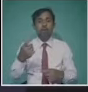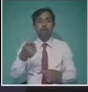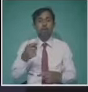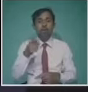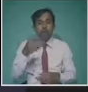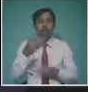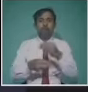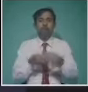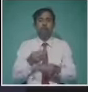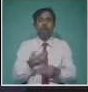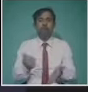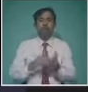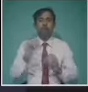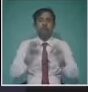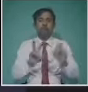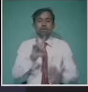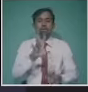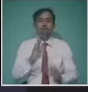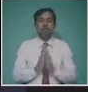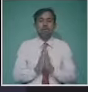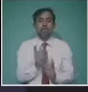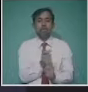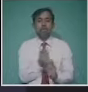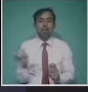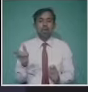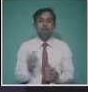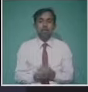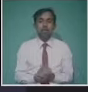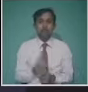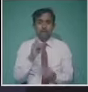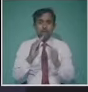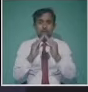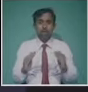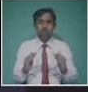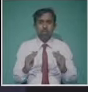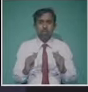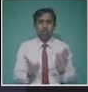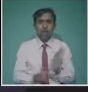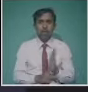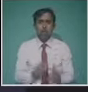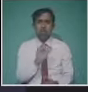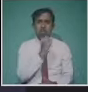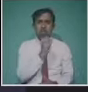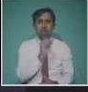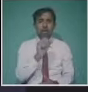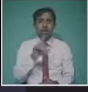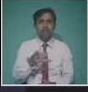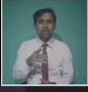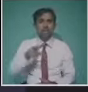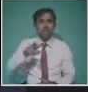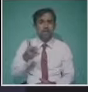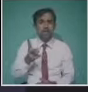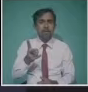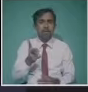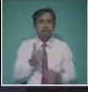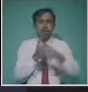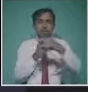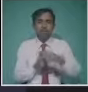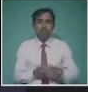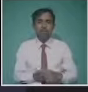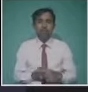ඒ විකුණන එකනුත් ආයි 125ක් පන්සල් එකේ වන්නෝ. ඒතකොට එක ගොඩනැගිල්ලෙන් සමහරලාට ලක්ෂ 50 100 200 එනවා. ඒතර